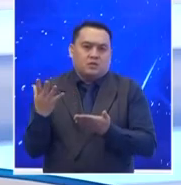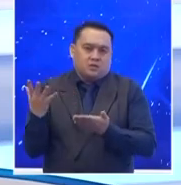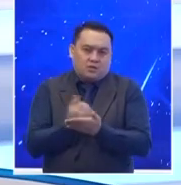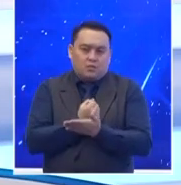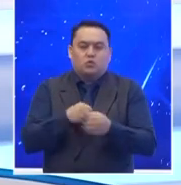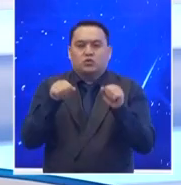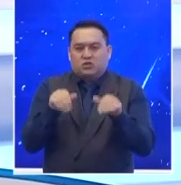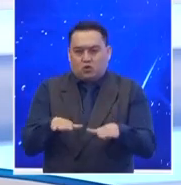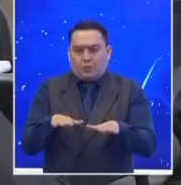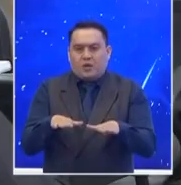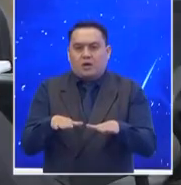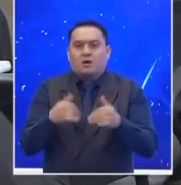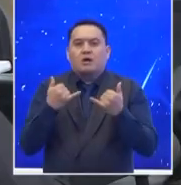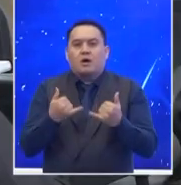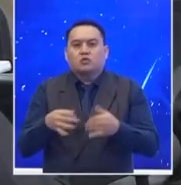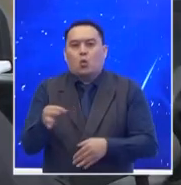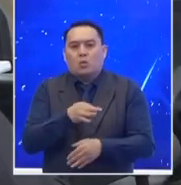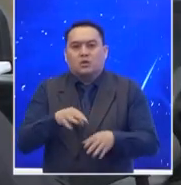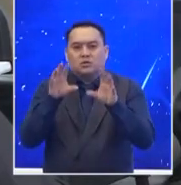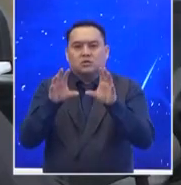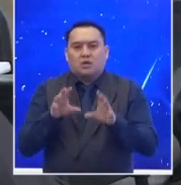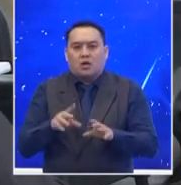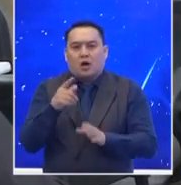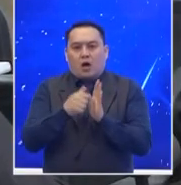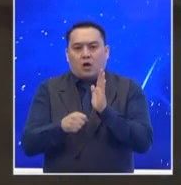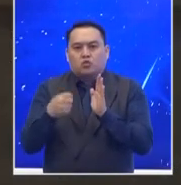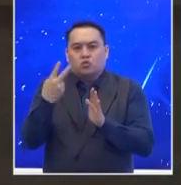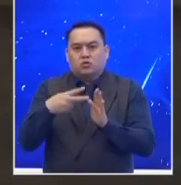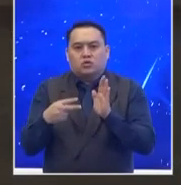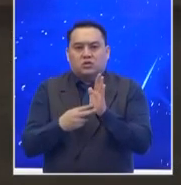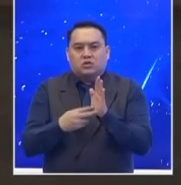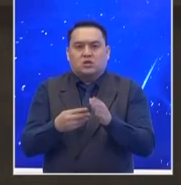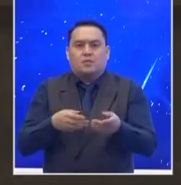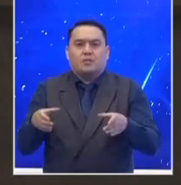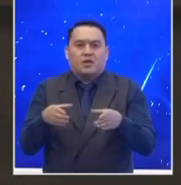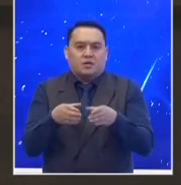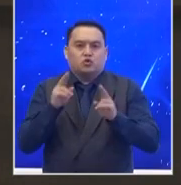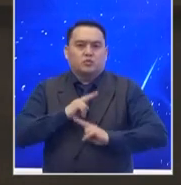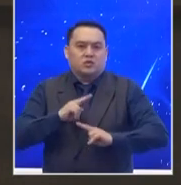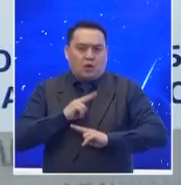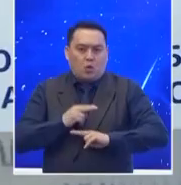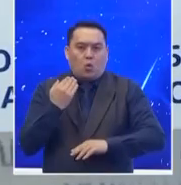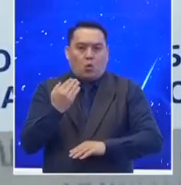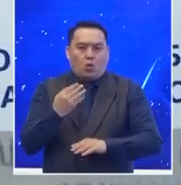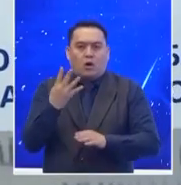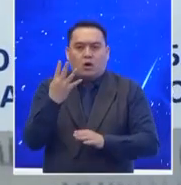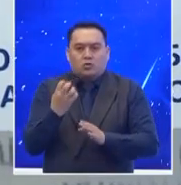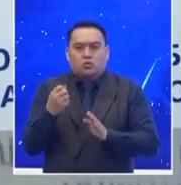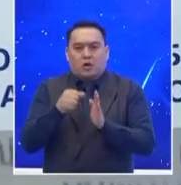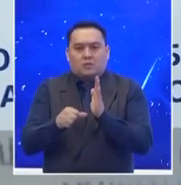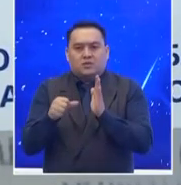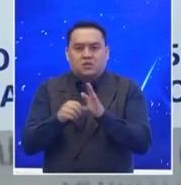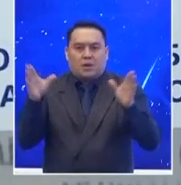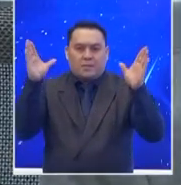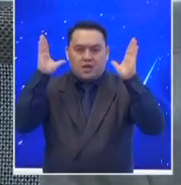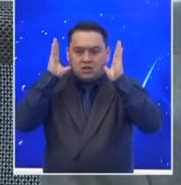оң шешімін табуда. Қазіргі таңда облыста заңды түрде 637 діни бірлестік жұмыс істейді. Оның ішінде